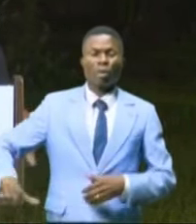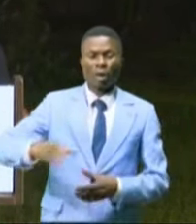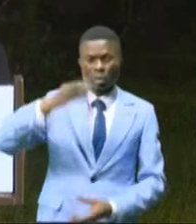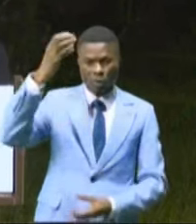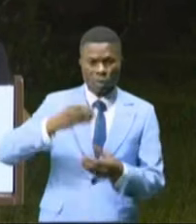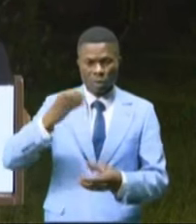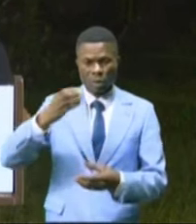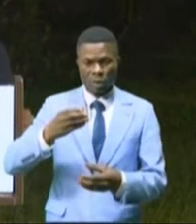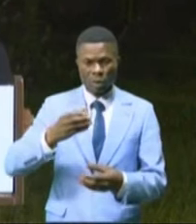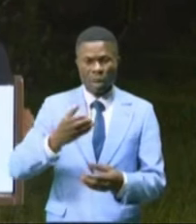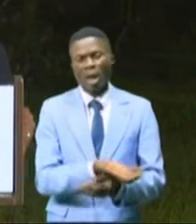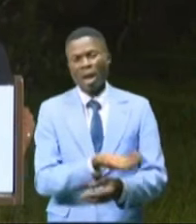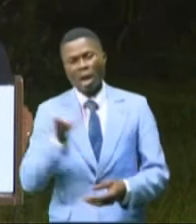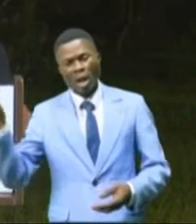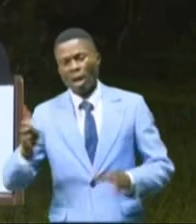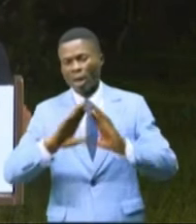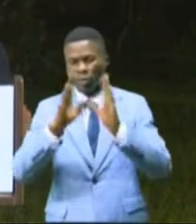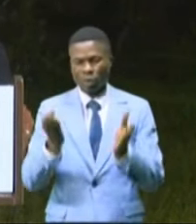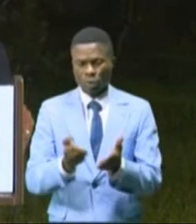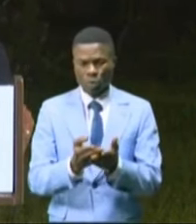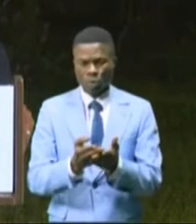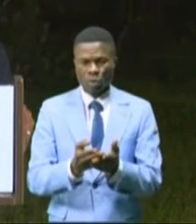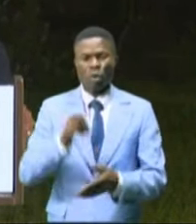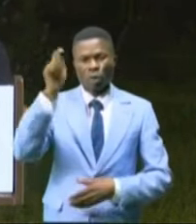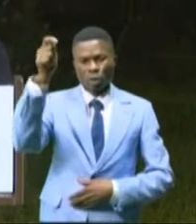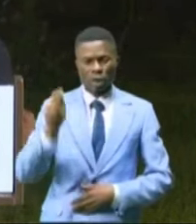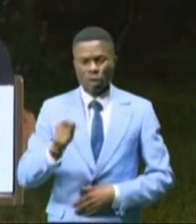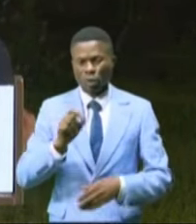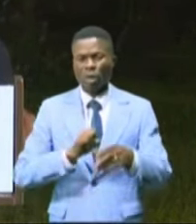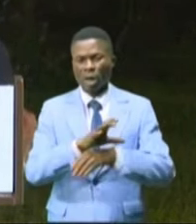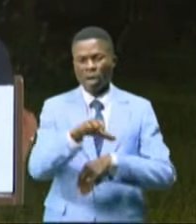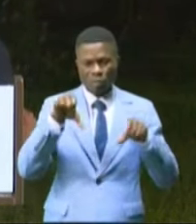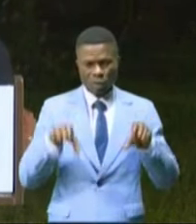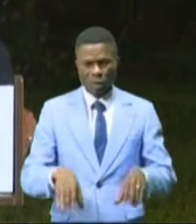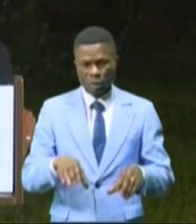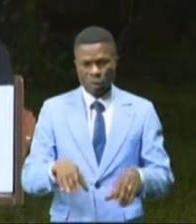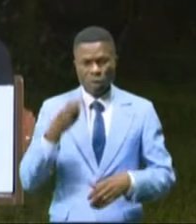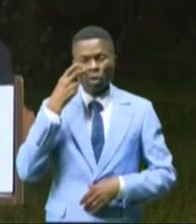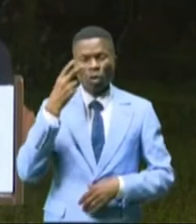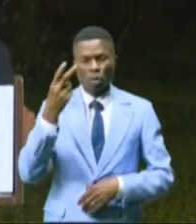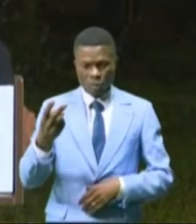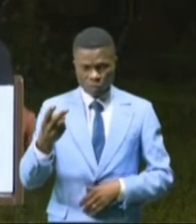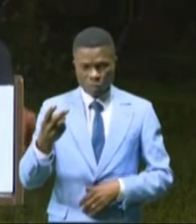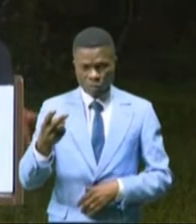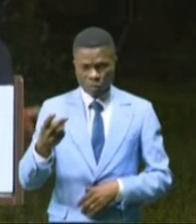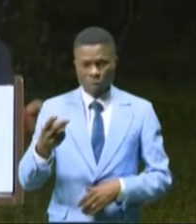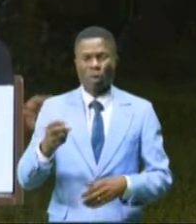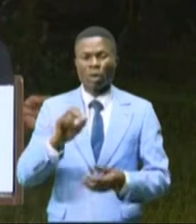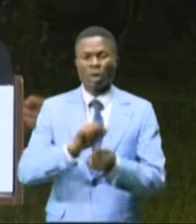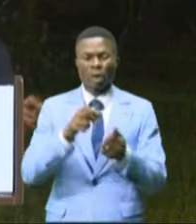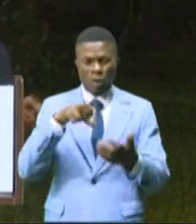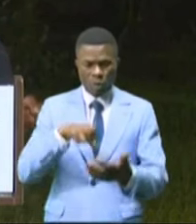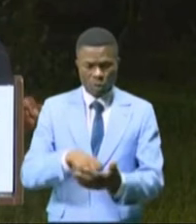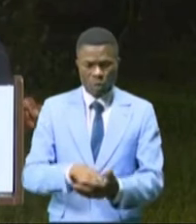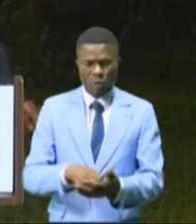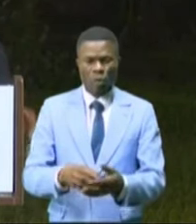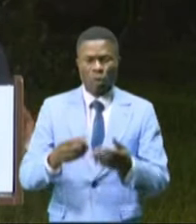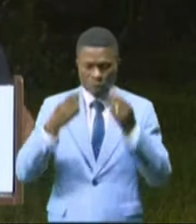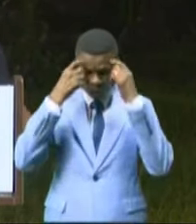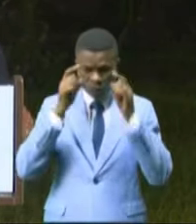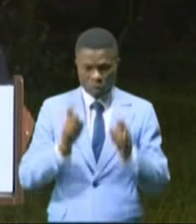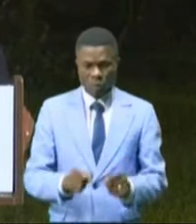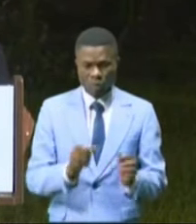procéder au retrait de toutes ses troupes des territoires occupés et de voir son supplétif du M23 se plier aux résolutions